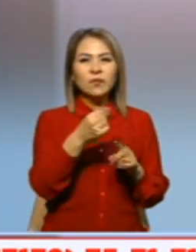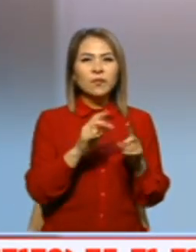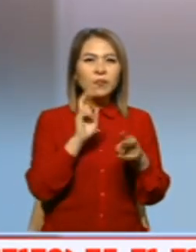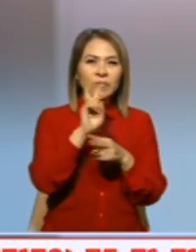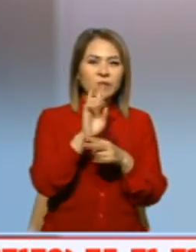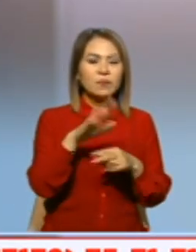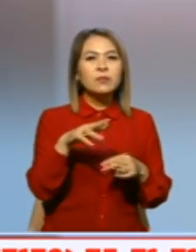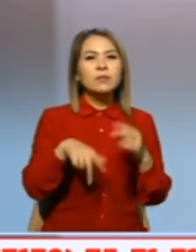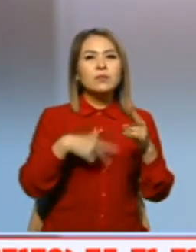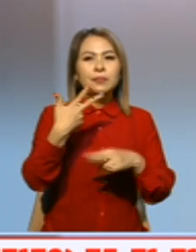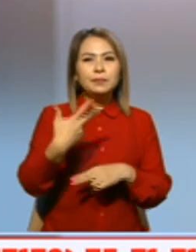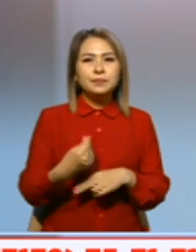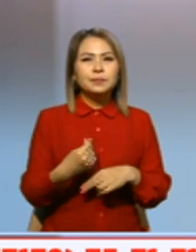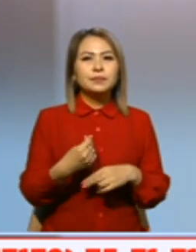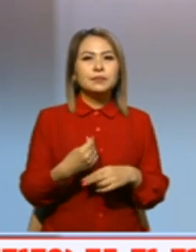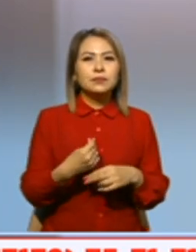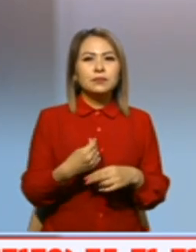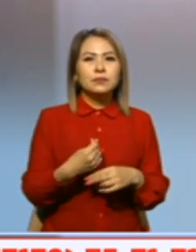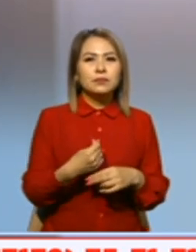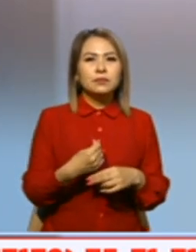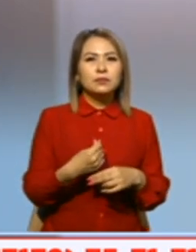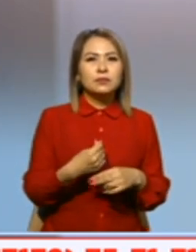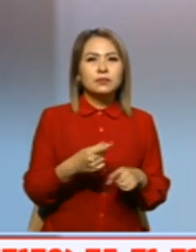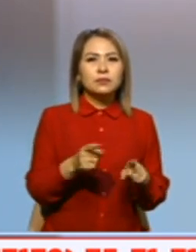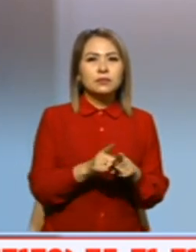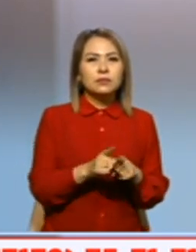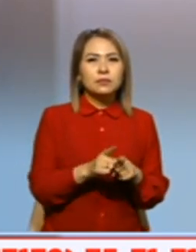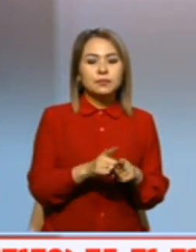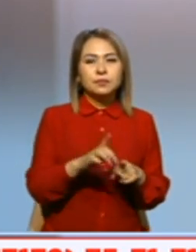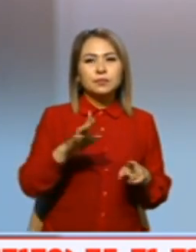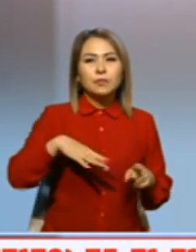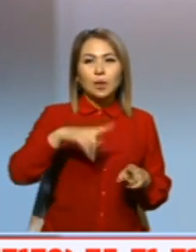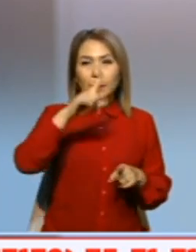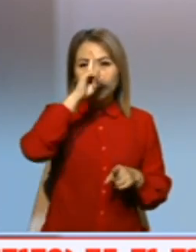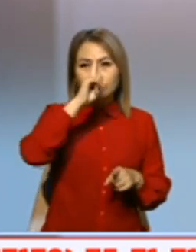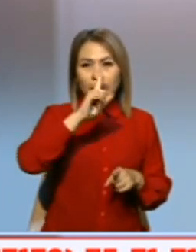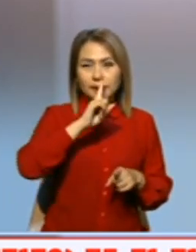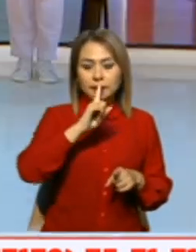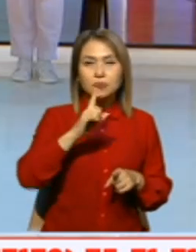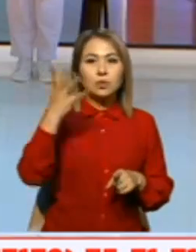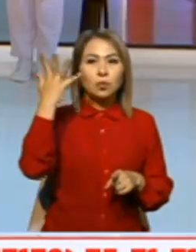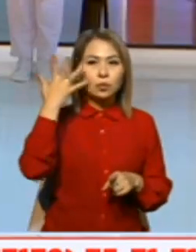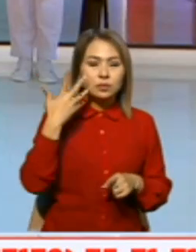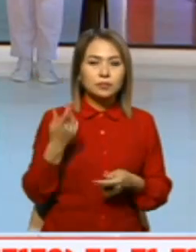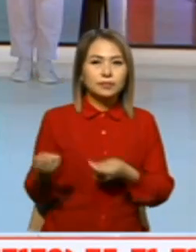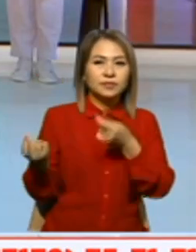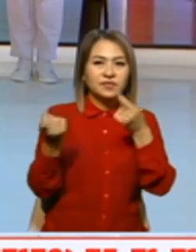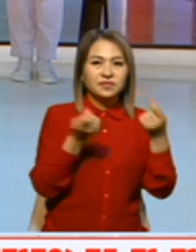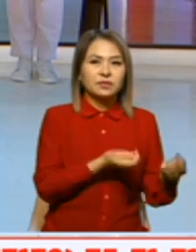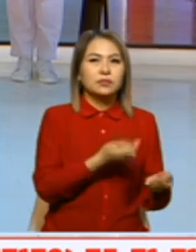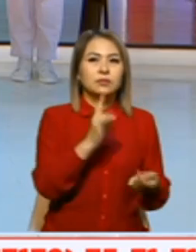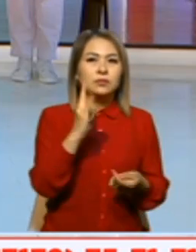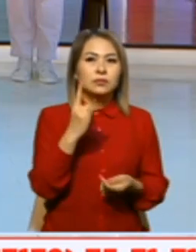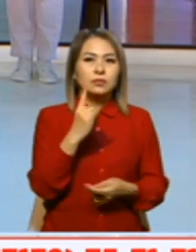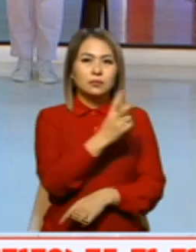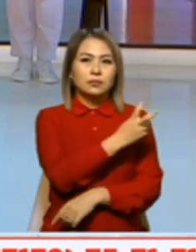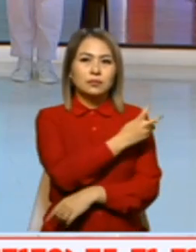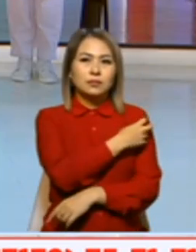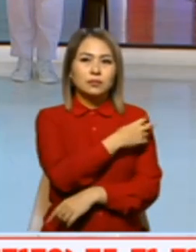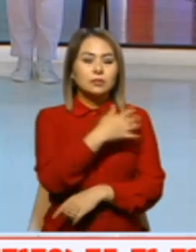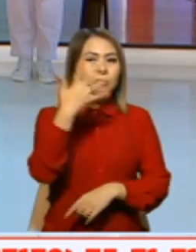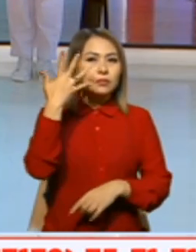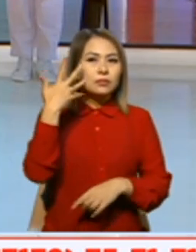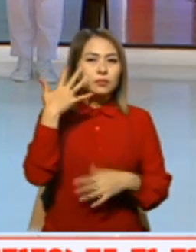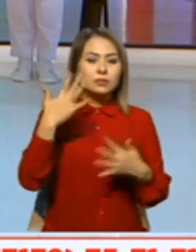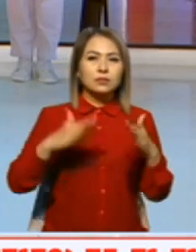жетінші күн, дәл солай тақсандар күндері келіп отырады, одан кейін бір айында поликлиникаға алып келу керек баланы. Поликлиникаға алып келген кезде